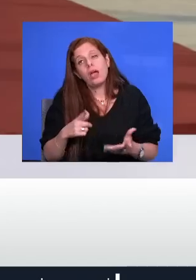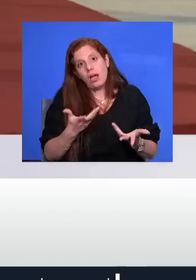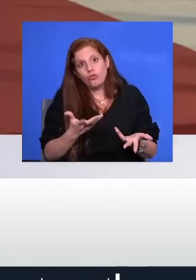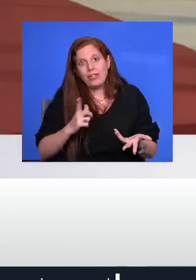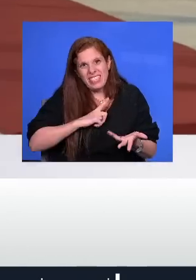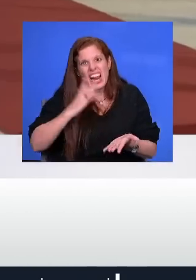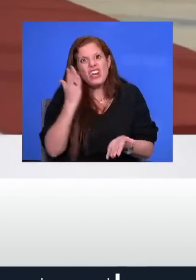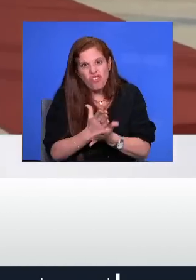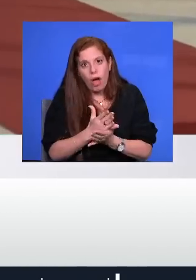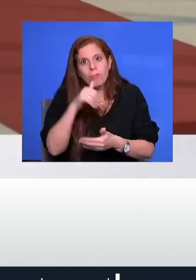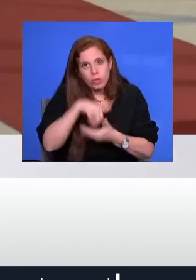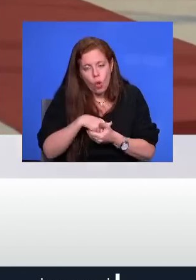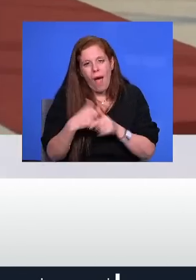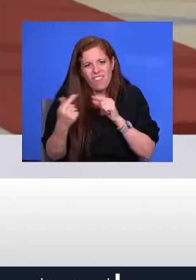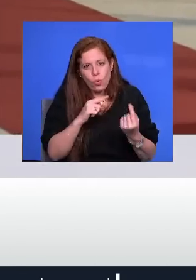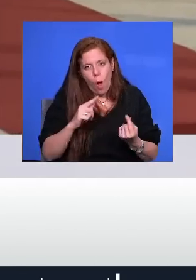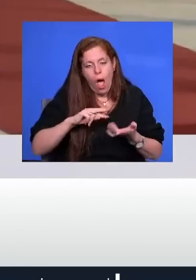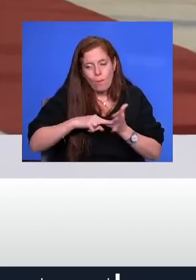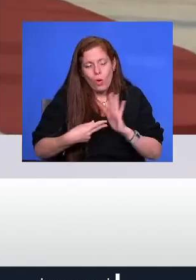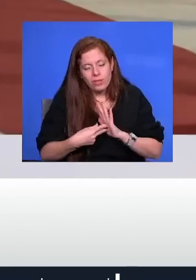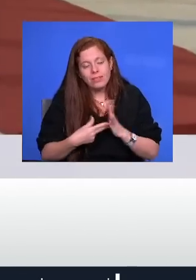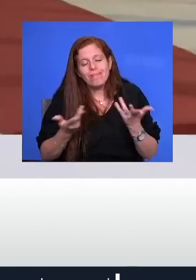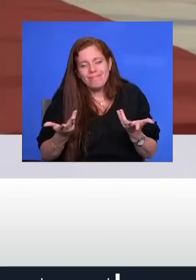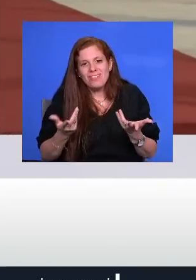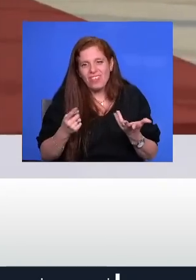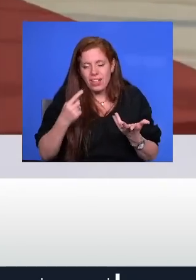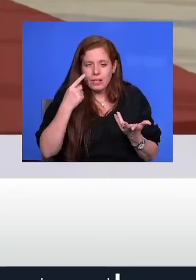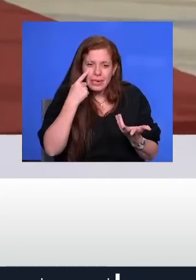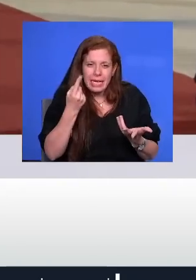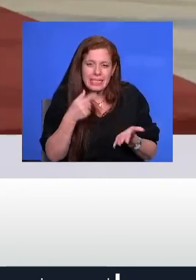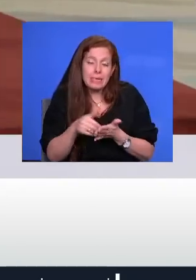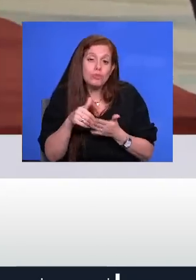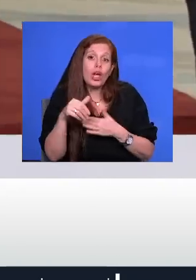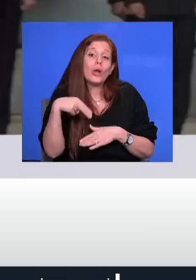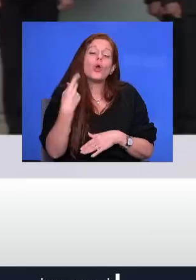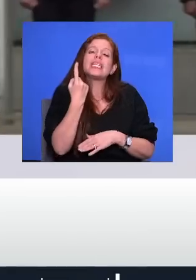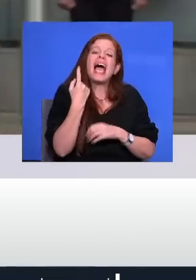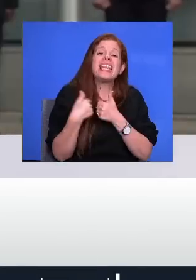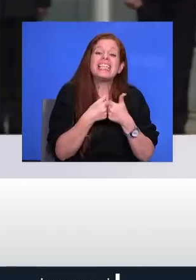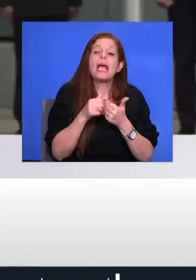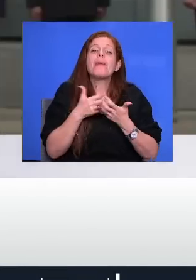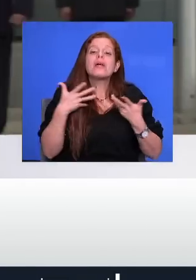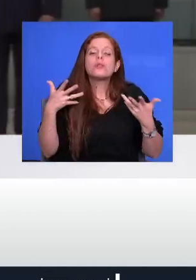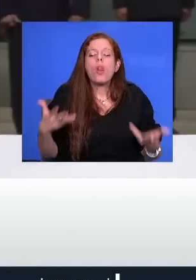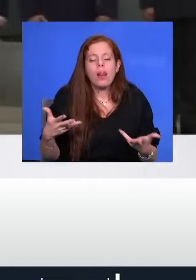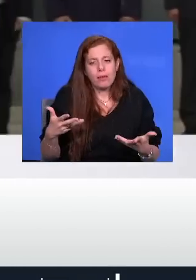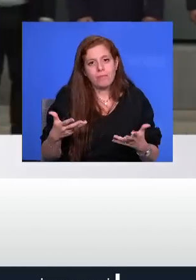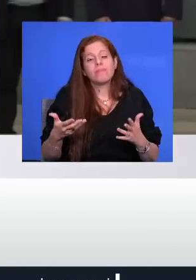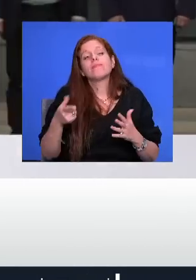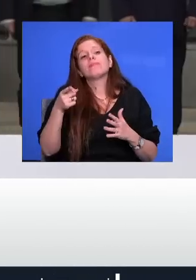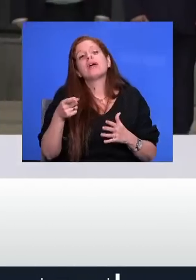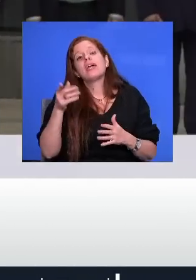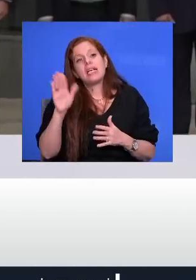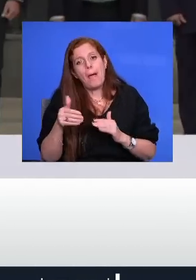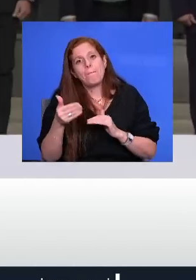הוויכוח הפוליטי, כמו ששמנו אלף בחודשים האחרונים, וזה בהחלט צפוי להיות אחד האתגרים הכי גדולים, גם בפני שר הביטחון הנכנס גלנט, וגם